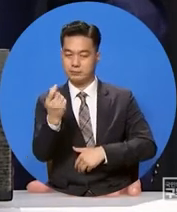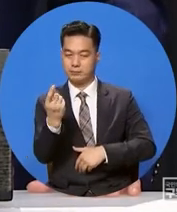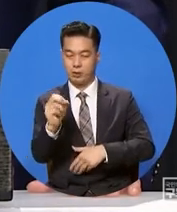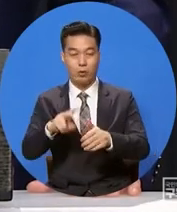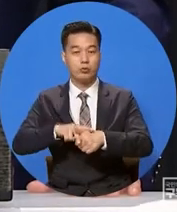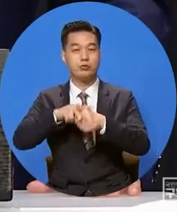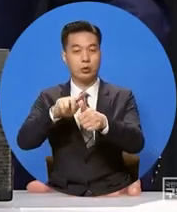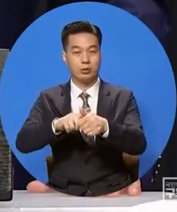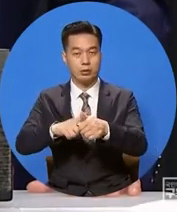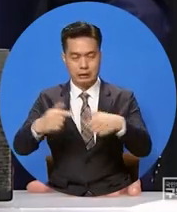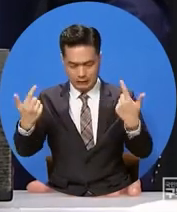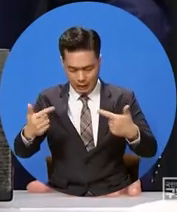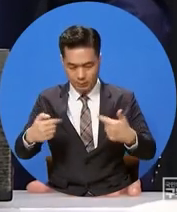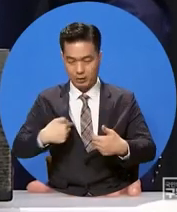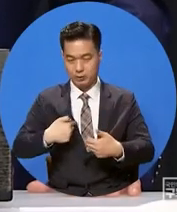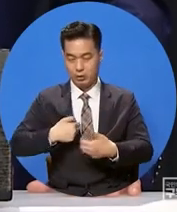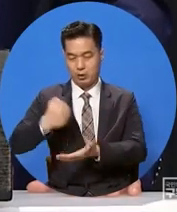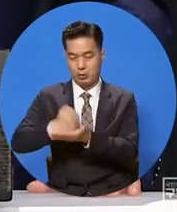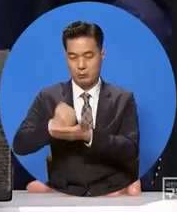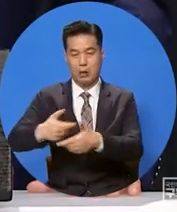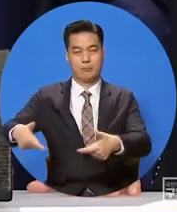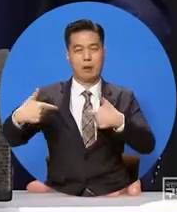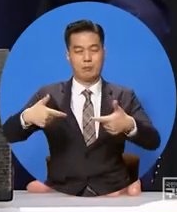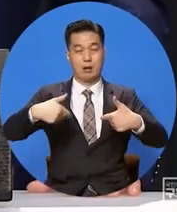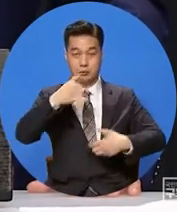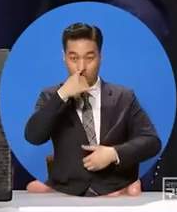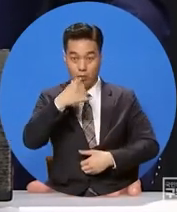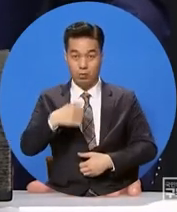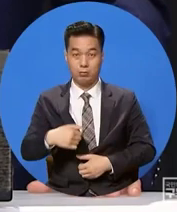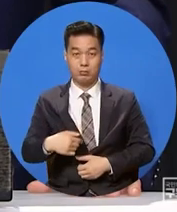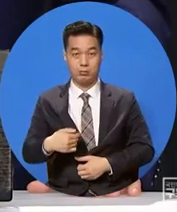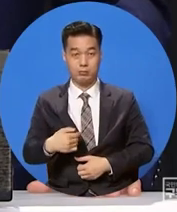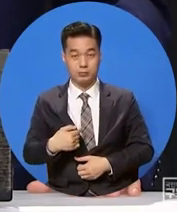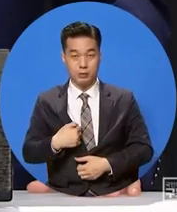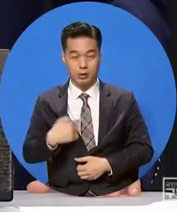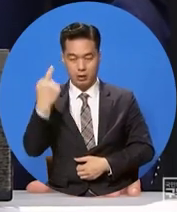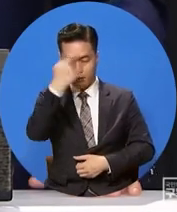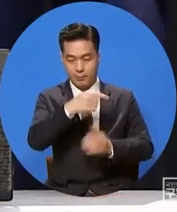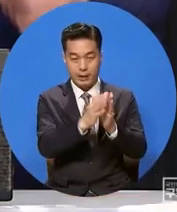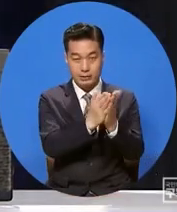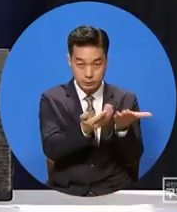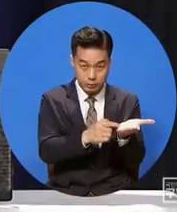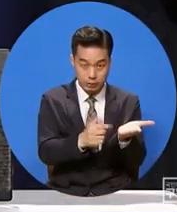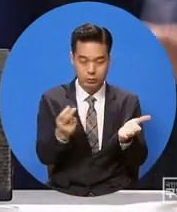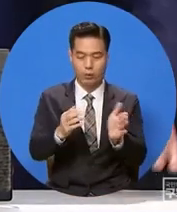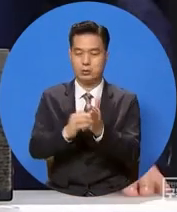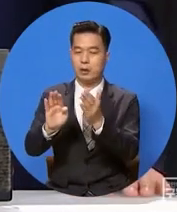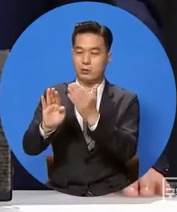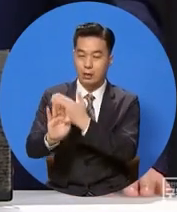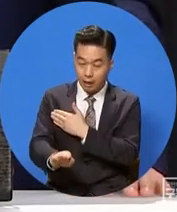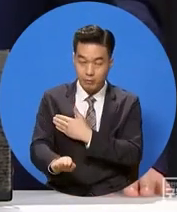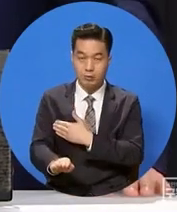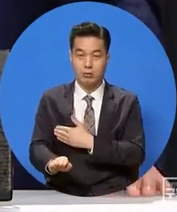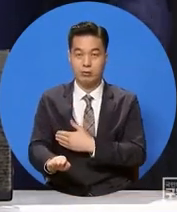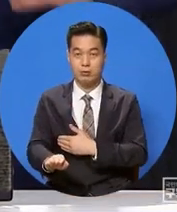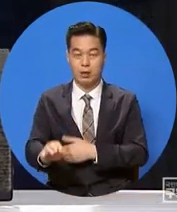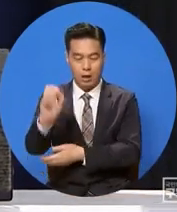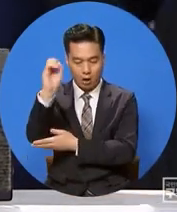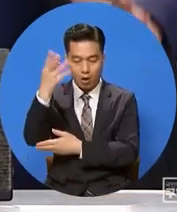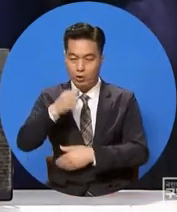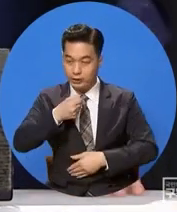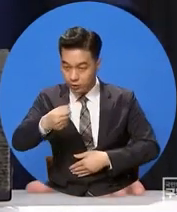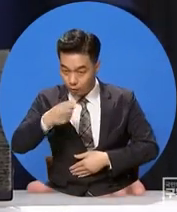후보님도 매일 인신공격을 하시잖아요. 여기서만 하느냐? 아니죠. 페이스북이나 또 끝나고 나가면은 또